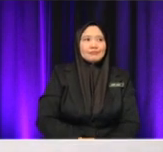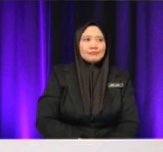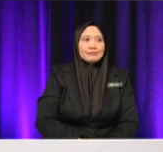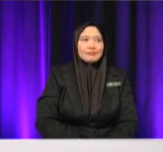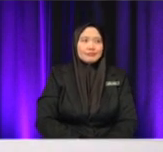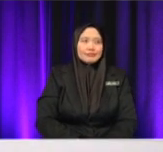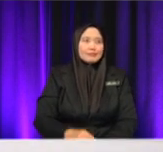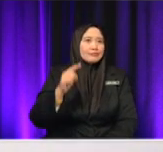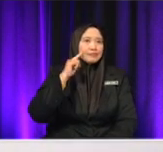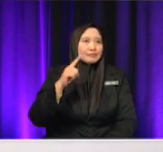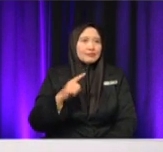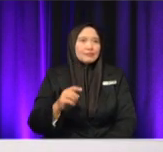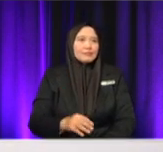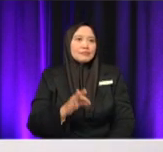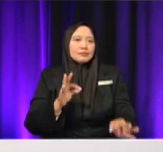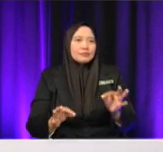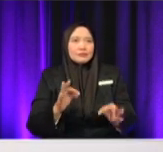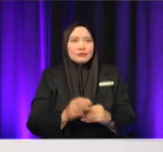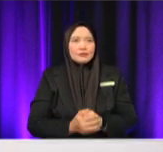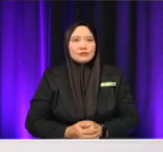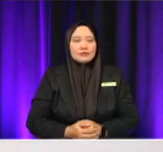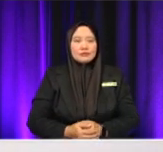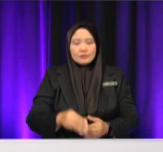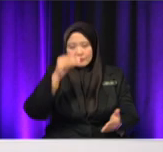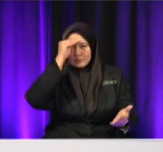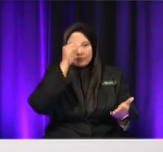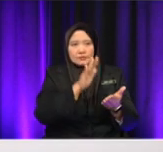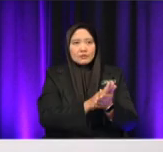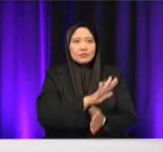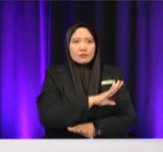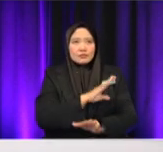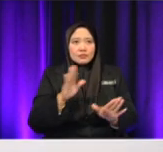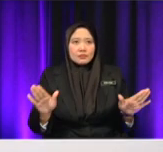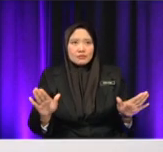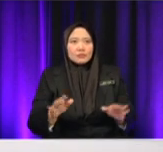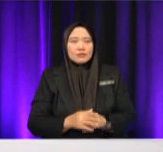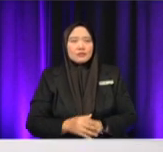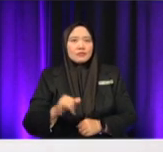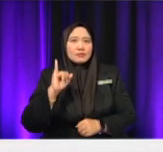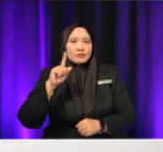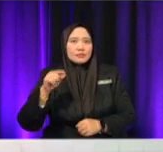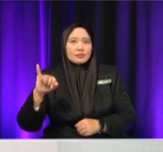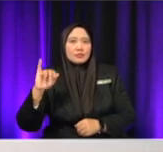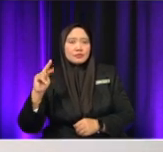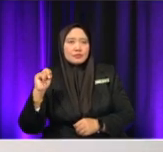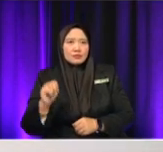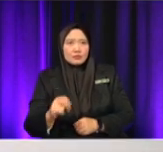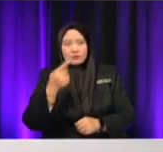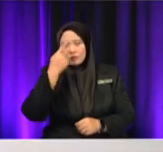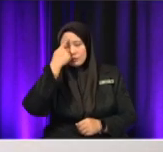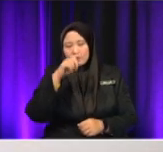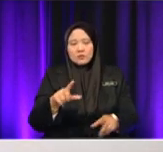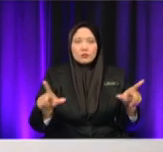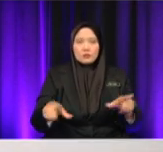Jika suami ini tidak mengizinkan seorang istri untuk melakukan apa saja per hari yang telah diperintahkan oleh Allah seperti yang